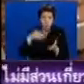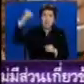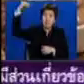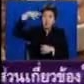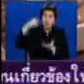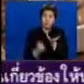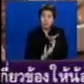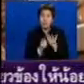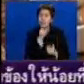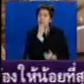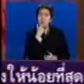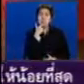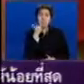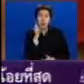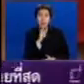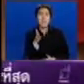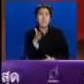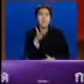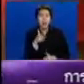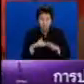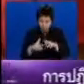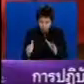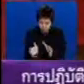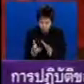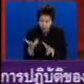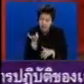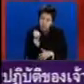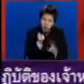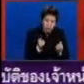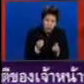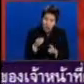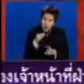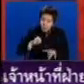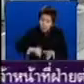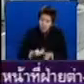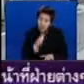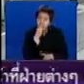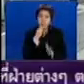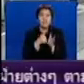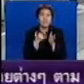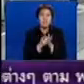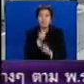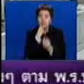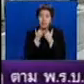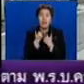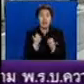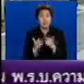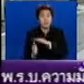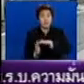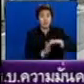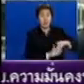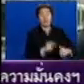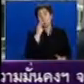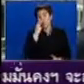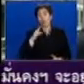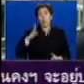จ้งเมนูเด็ดที่เห็นส่วนใหญ่คือปลาร้ากับข้าวเหนียวซึ่งง่ายต่อการเปิบส่วนฝากฝั่งเจ้าหน้าที่รักษาความปลอดภัย